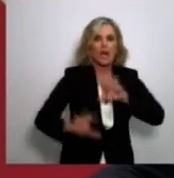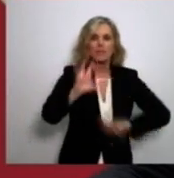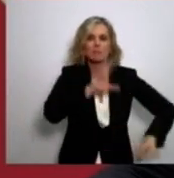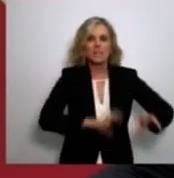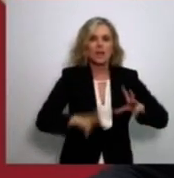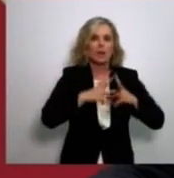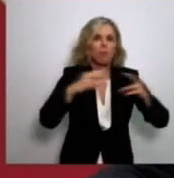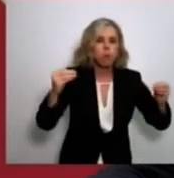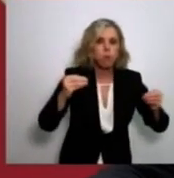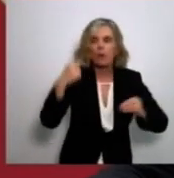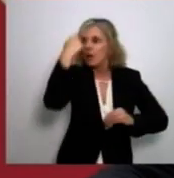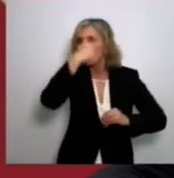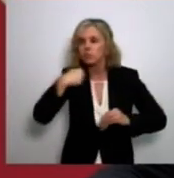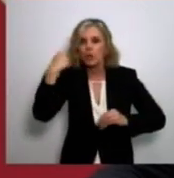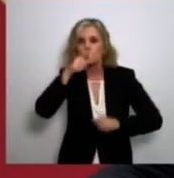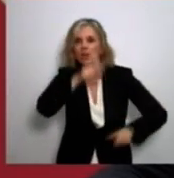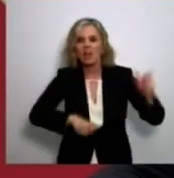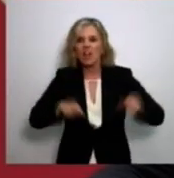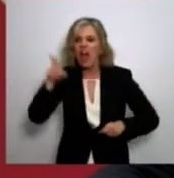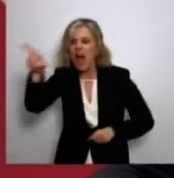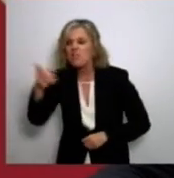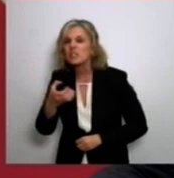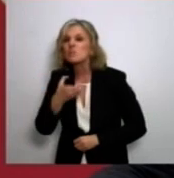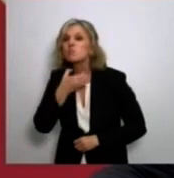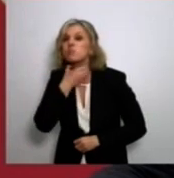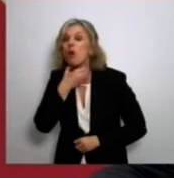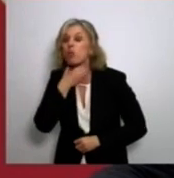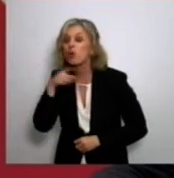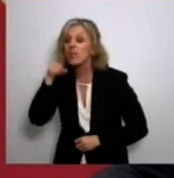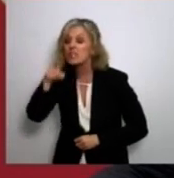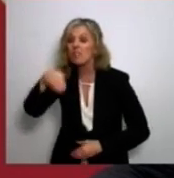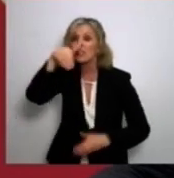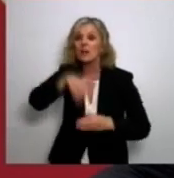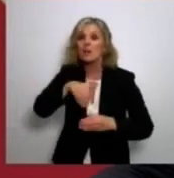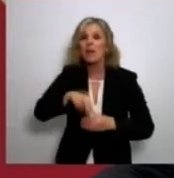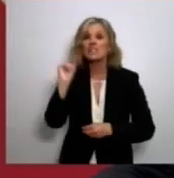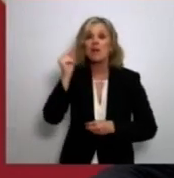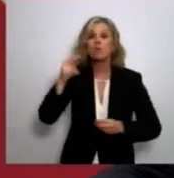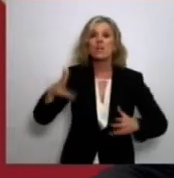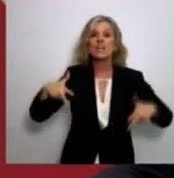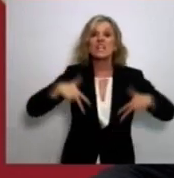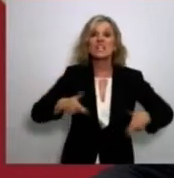Αυτοί που τους προδώσανε, αυτοί κυβερνάνε και αυτοί είναι μέσα στη Βουλή. Διαλέξτε